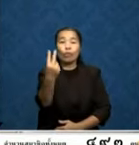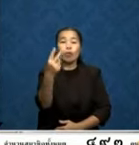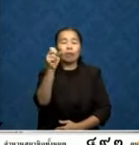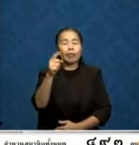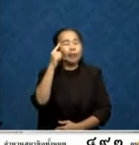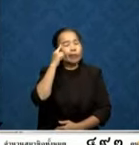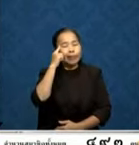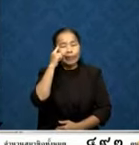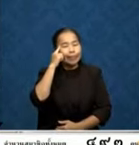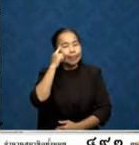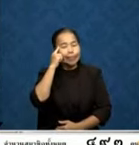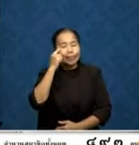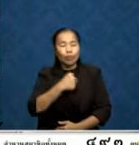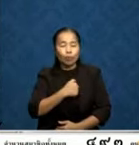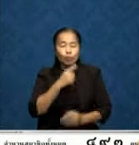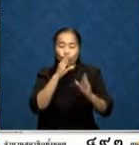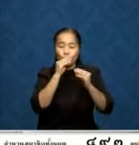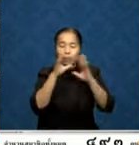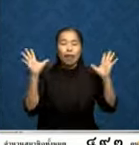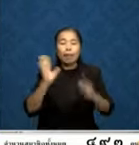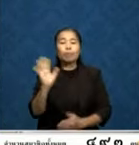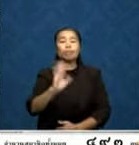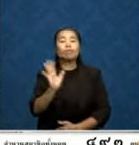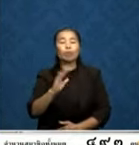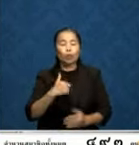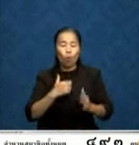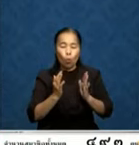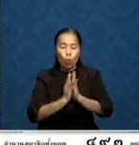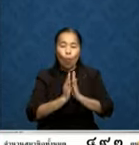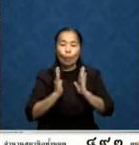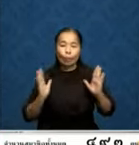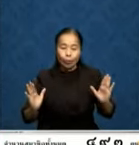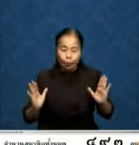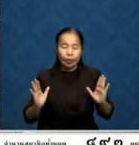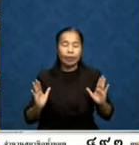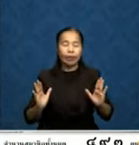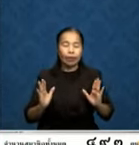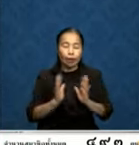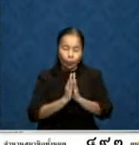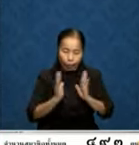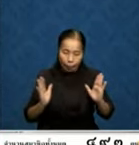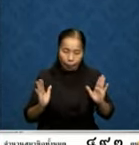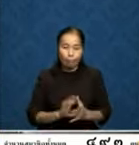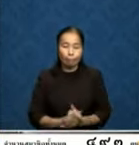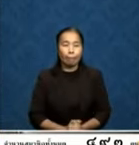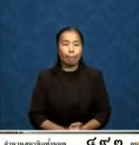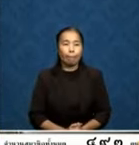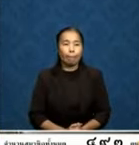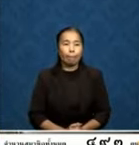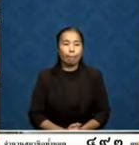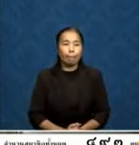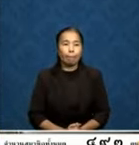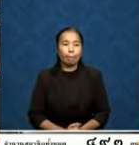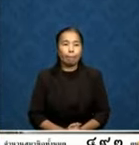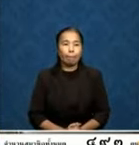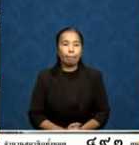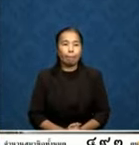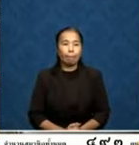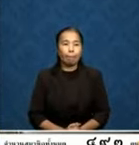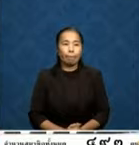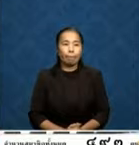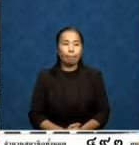อาจจะไม่พูดมากครับจึงขอขอบพระคุณผู้มาชี้แจงครับขอบคุณครับ ครับขอบคุณครับต่อไปท่